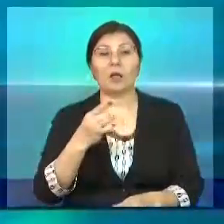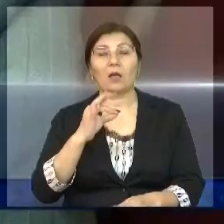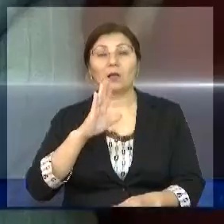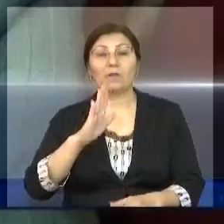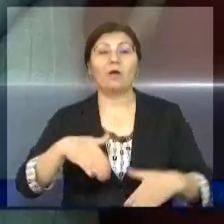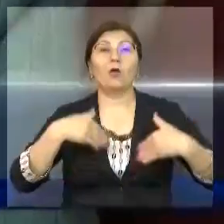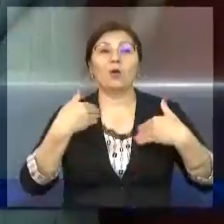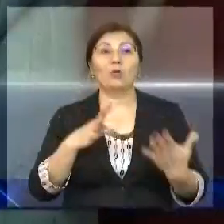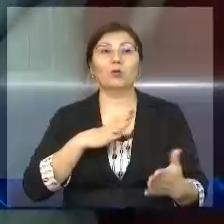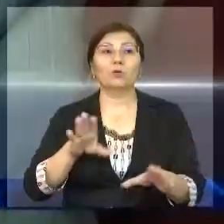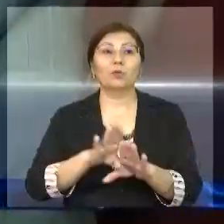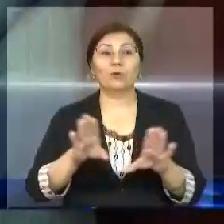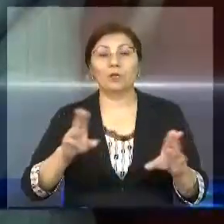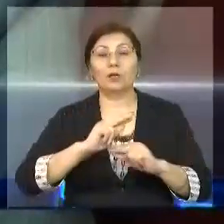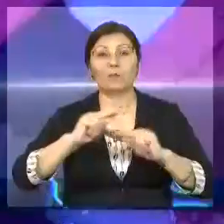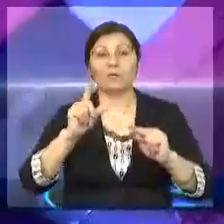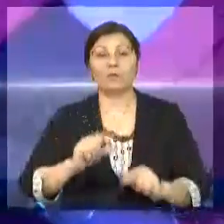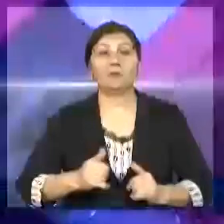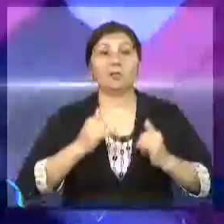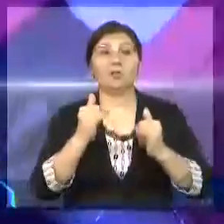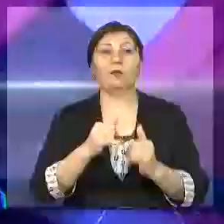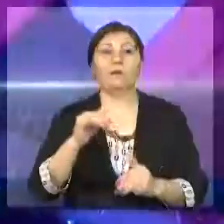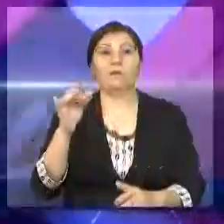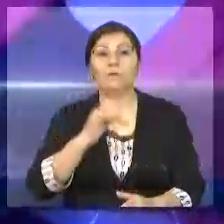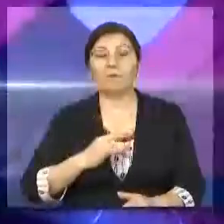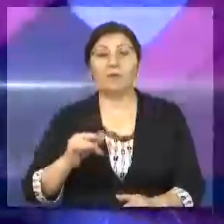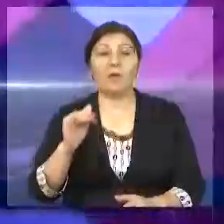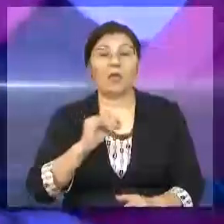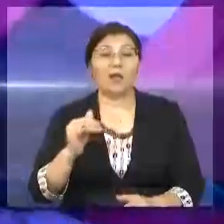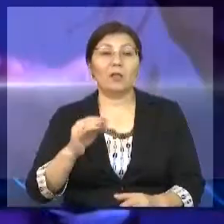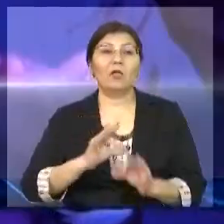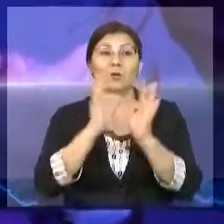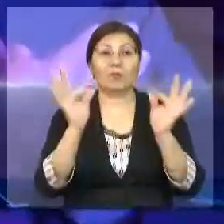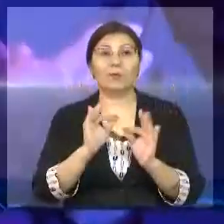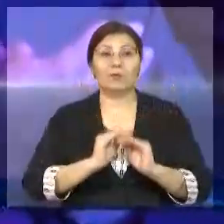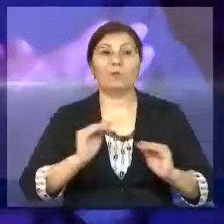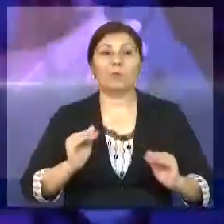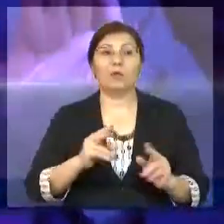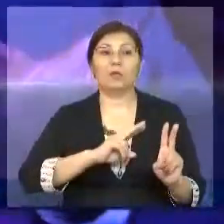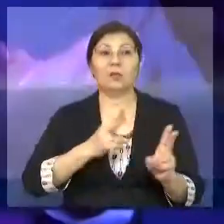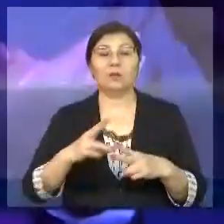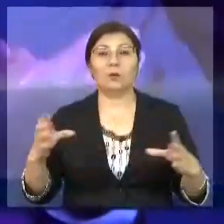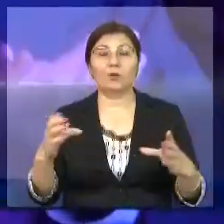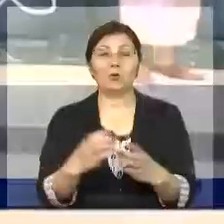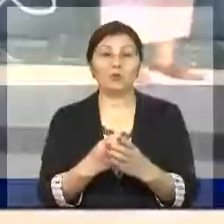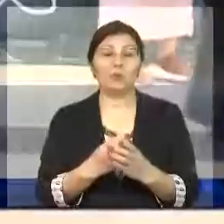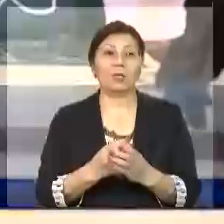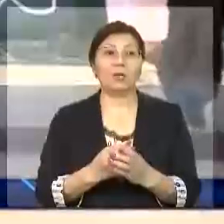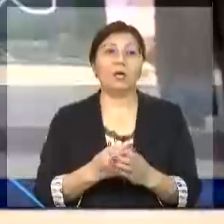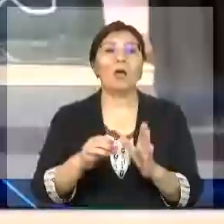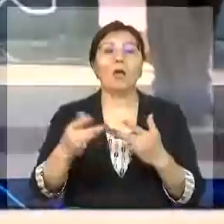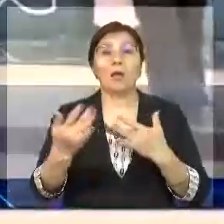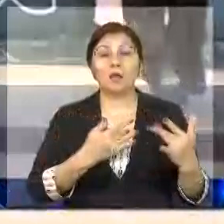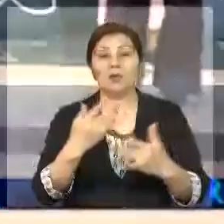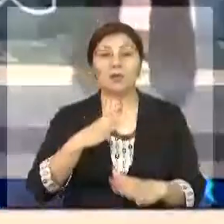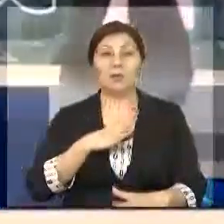арнады. Одан соң ұстаздардың құрметіне облыстық филармония өнерпаздары мен балалар би ұжымдары өнерлерін көрсетті. Елімізде